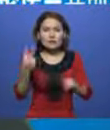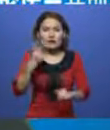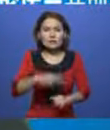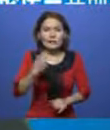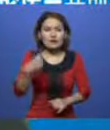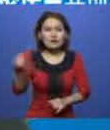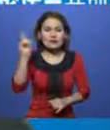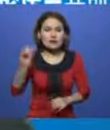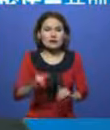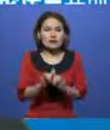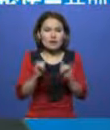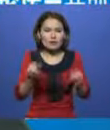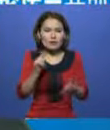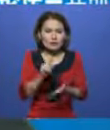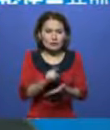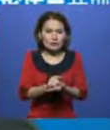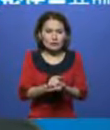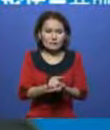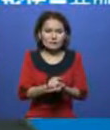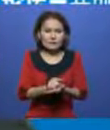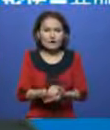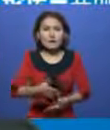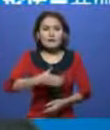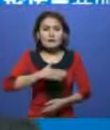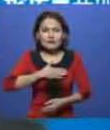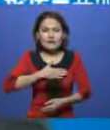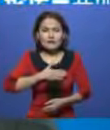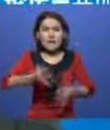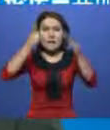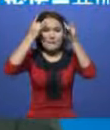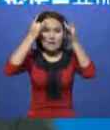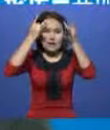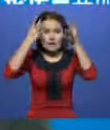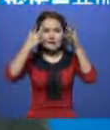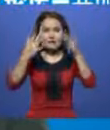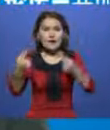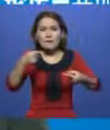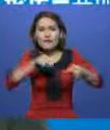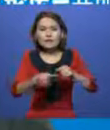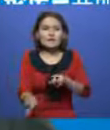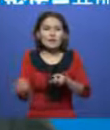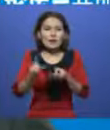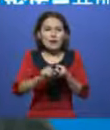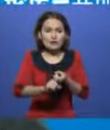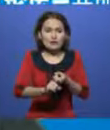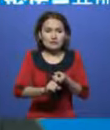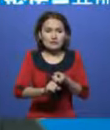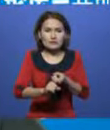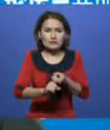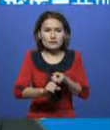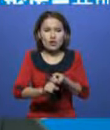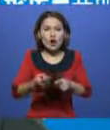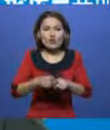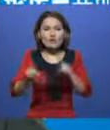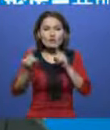ғасырда дамыту. Яғни бұл дамытудың мақсаты не? Бұл жаңағы мәдениеттердің бір-бірімен байланысуы. Яғни жаңағы осы